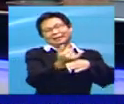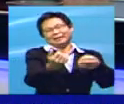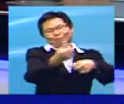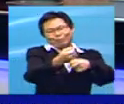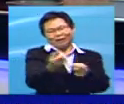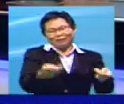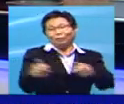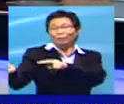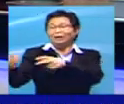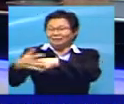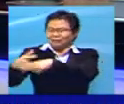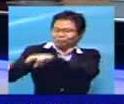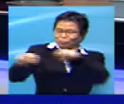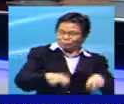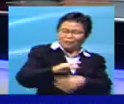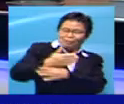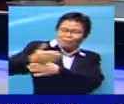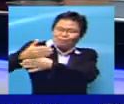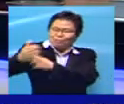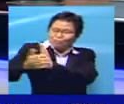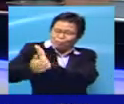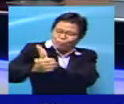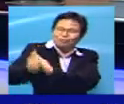pemindahan teknologi serta perkongsian kepakaran.